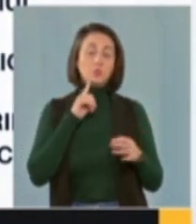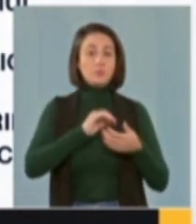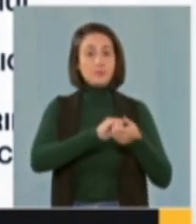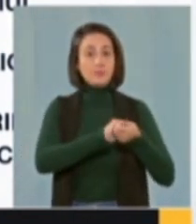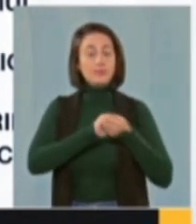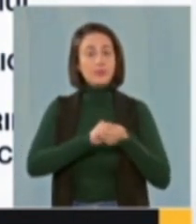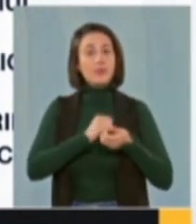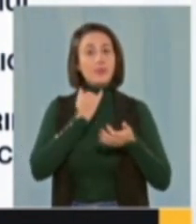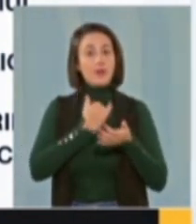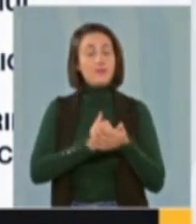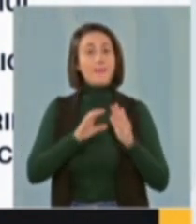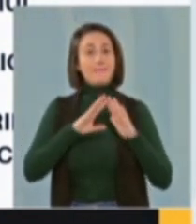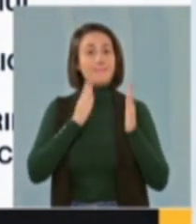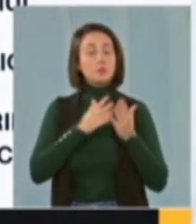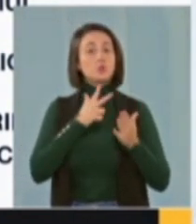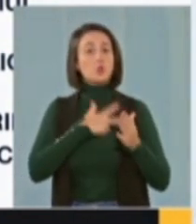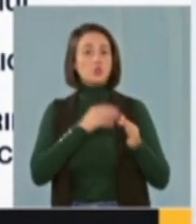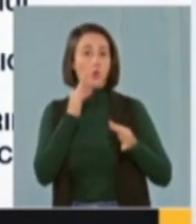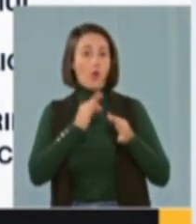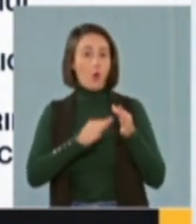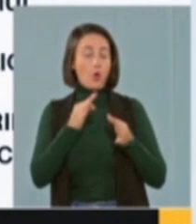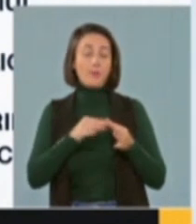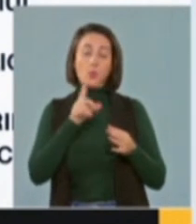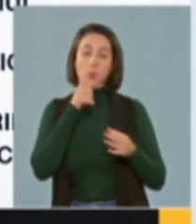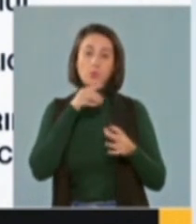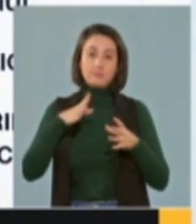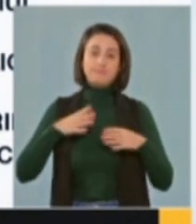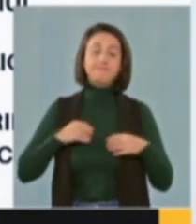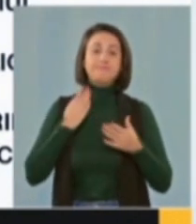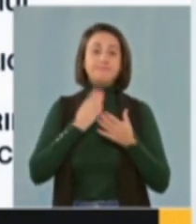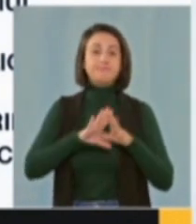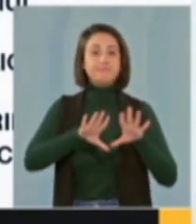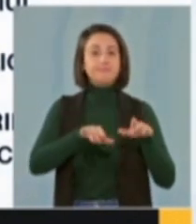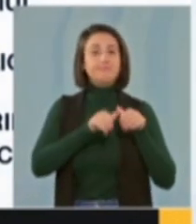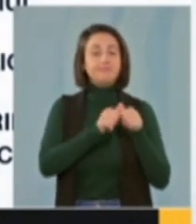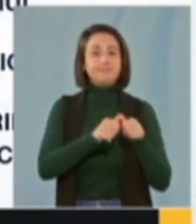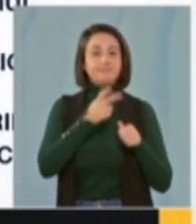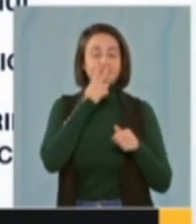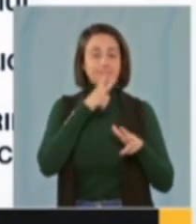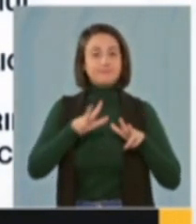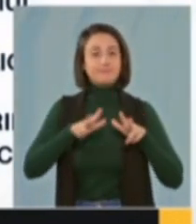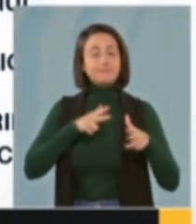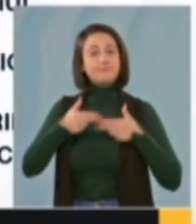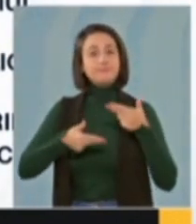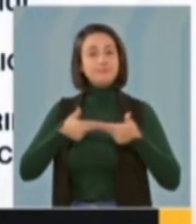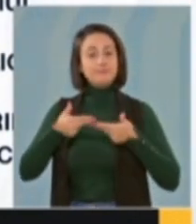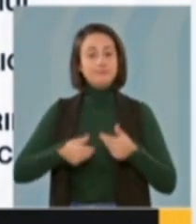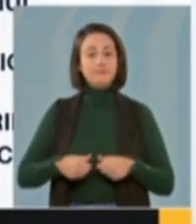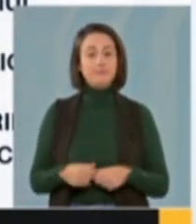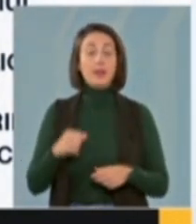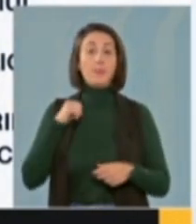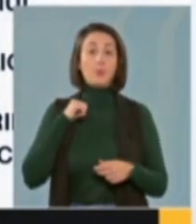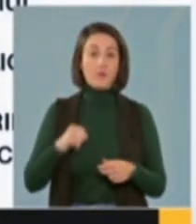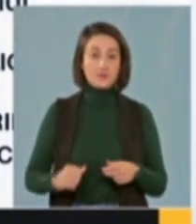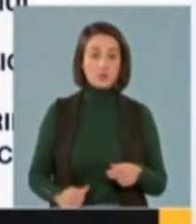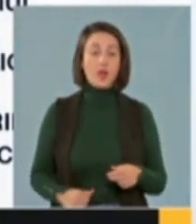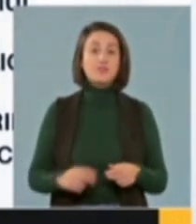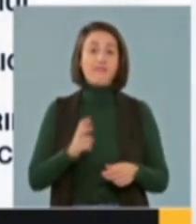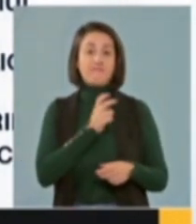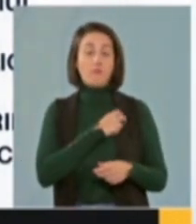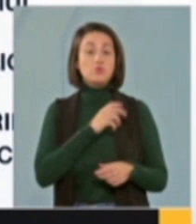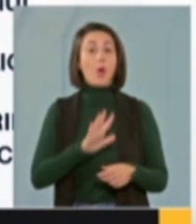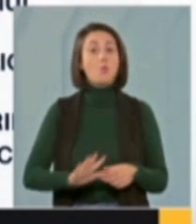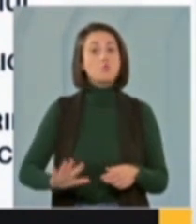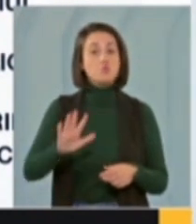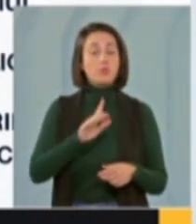parteneriat real cu mediul socioeconomic prin care să ia decizii impreuna în privința gestionării pandemiei profesionalizare a funcțiilor publice